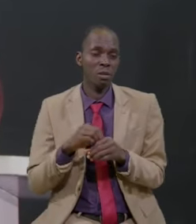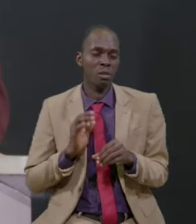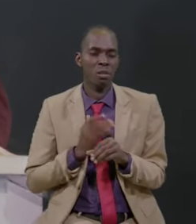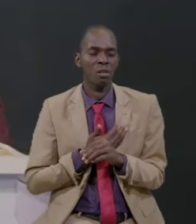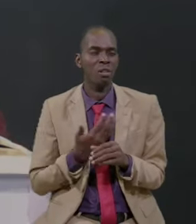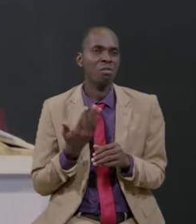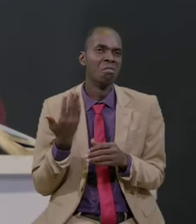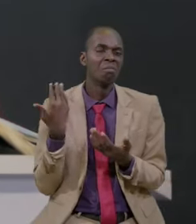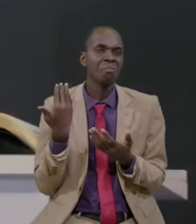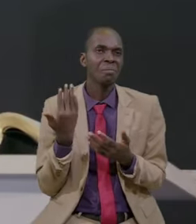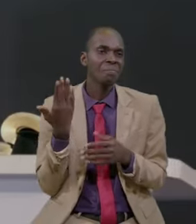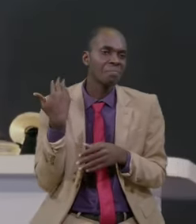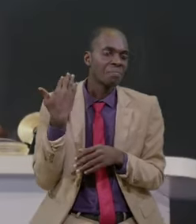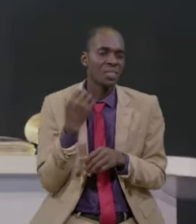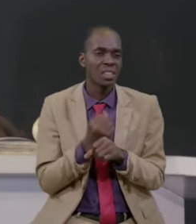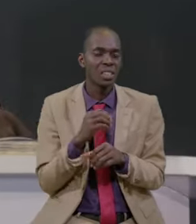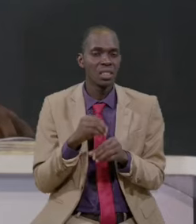Au début, dans la vie chrétienne,